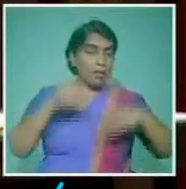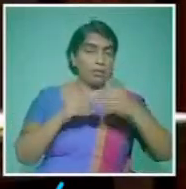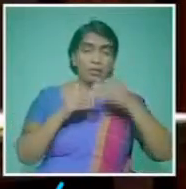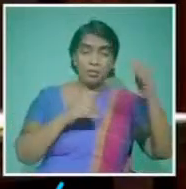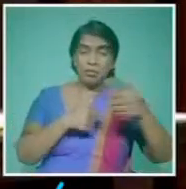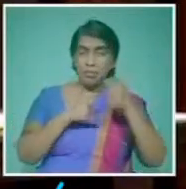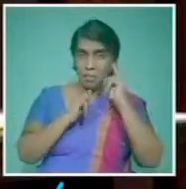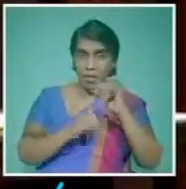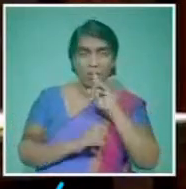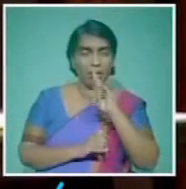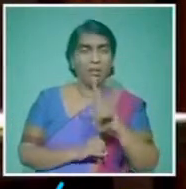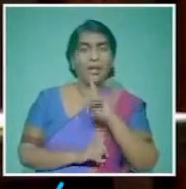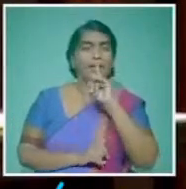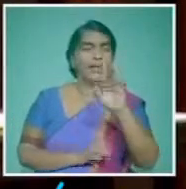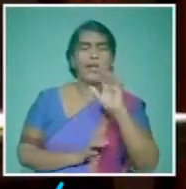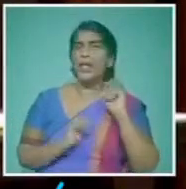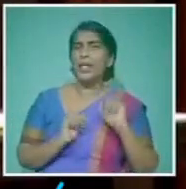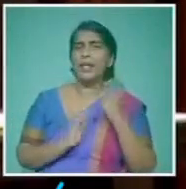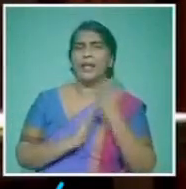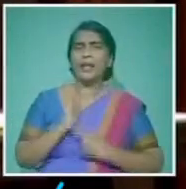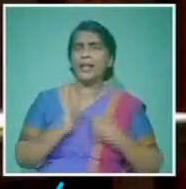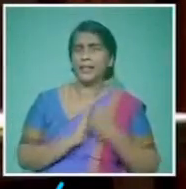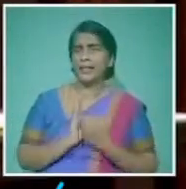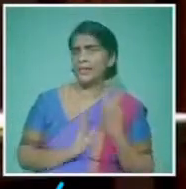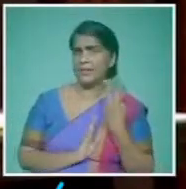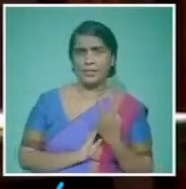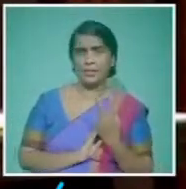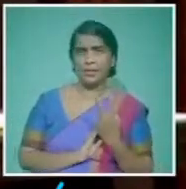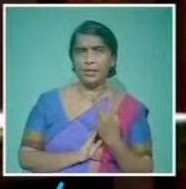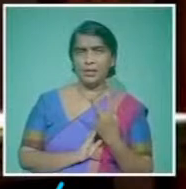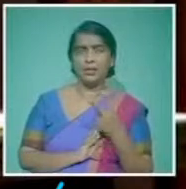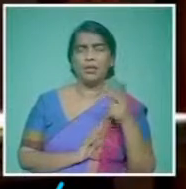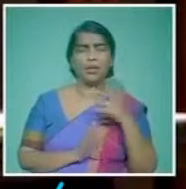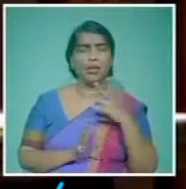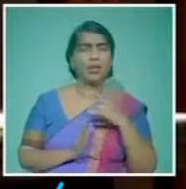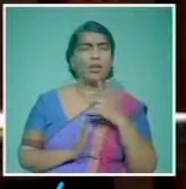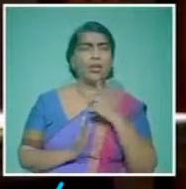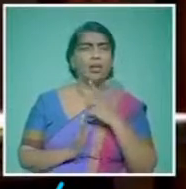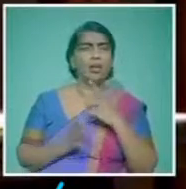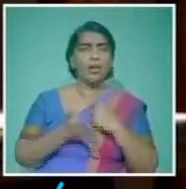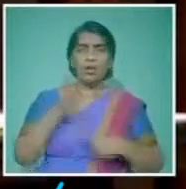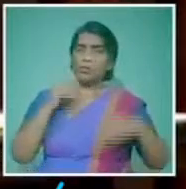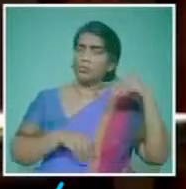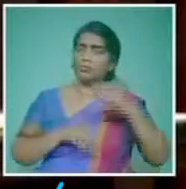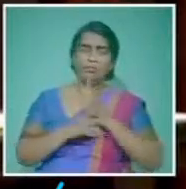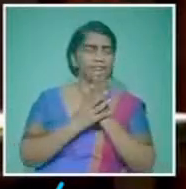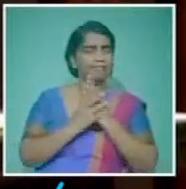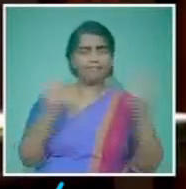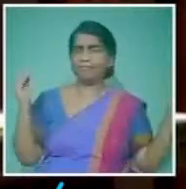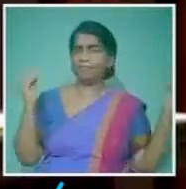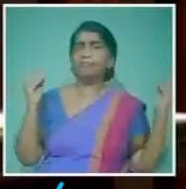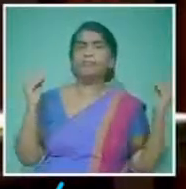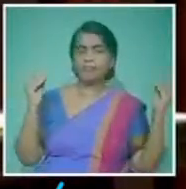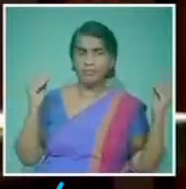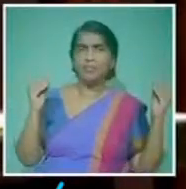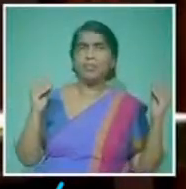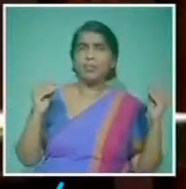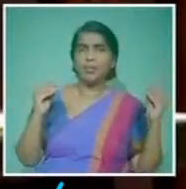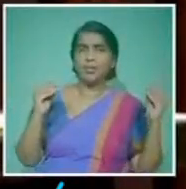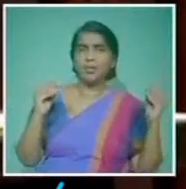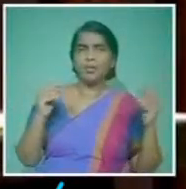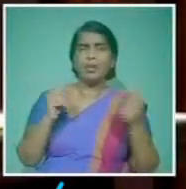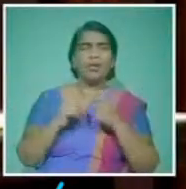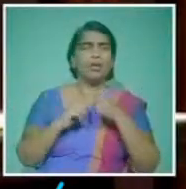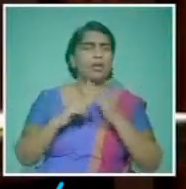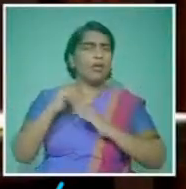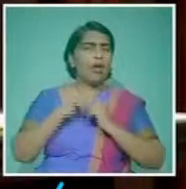නැහැ. ඇයි ඇයි මේ නීති දෙක? කියනවා නම් local no election should be postponed කියලා කියනවා. Then why about what about the